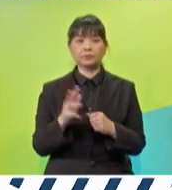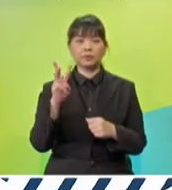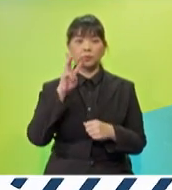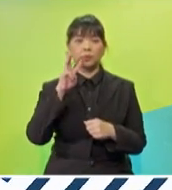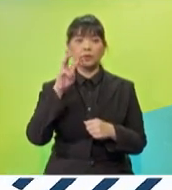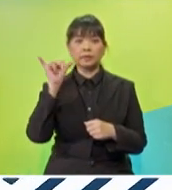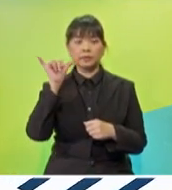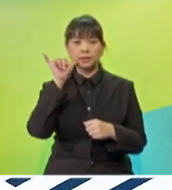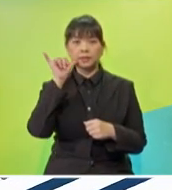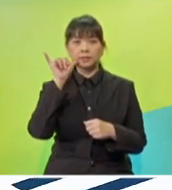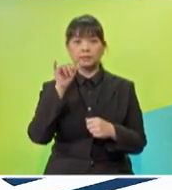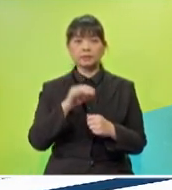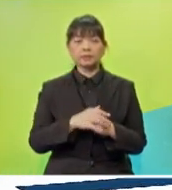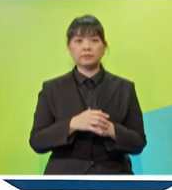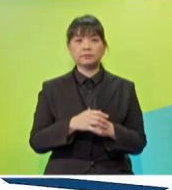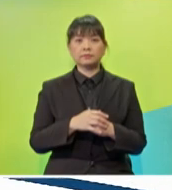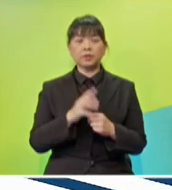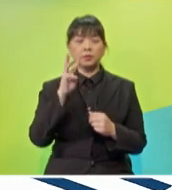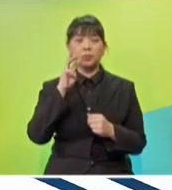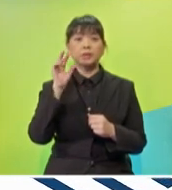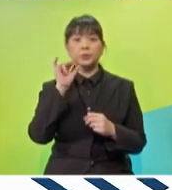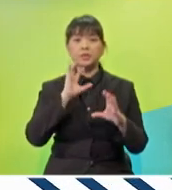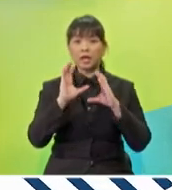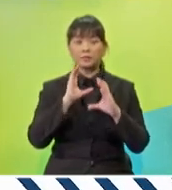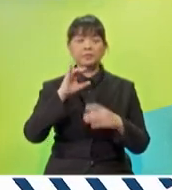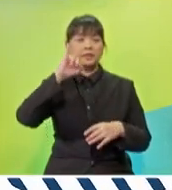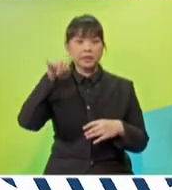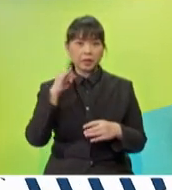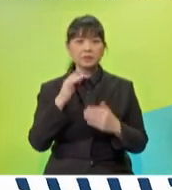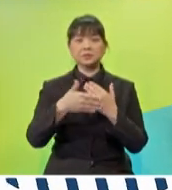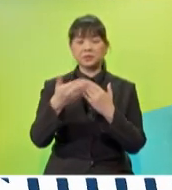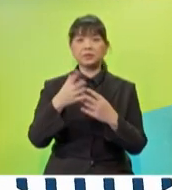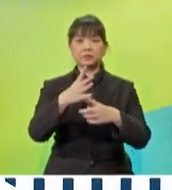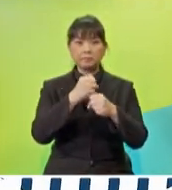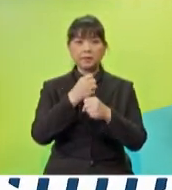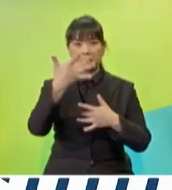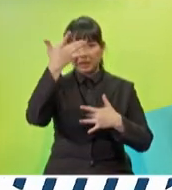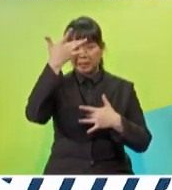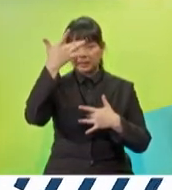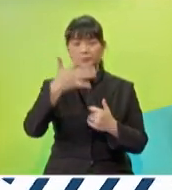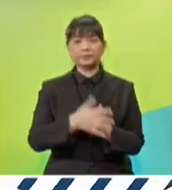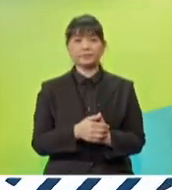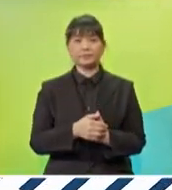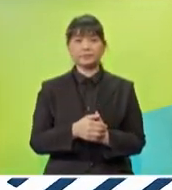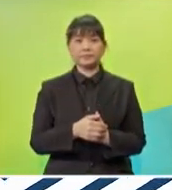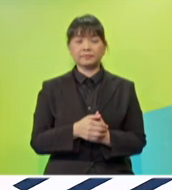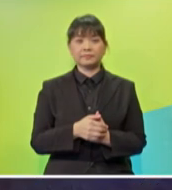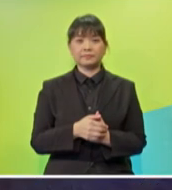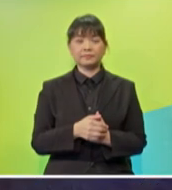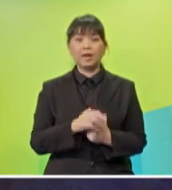senang tapak menyakiti nah ini pendapat yang sangat bagus tiga bintang kita